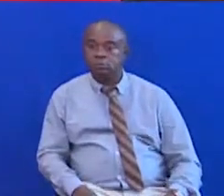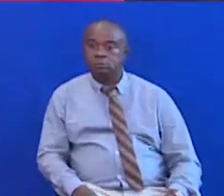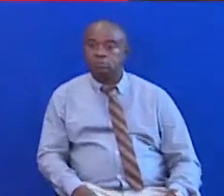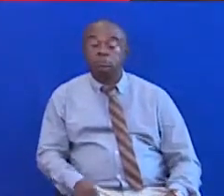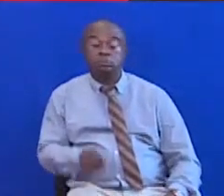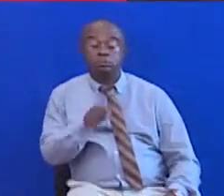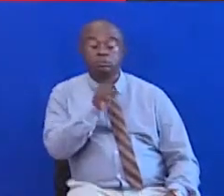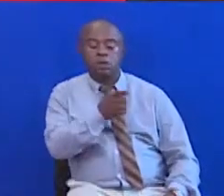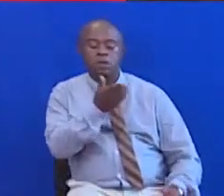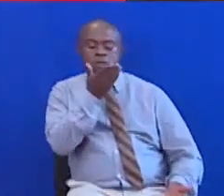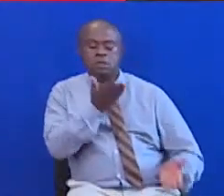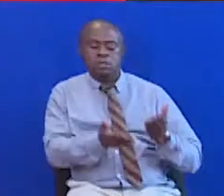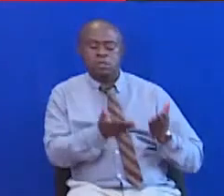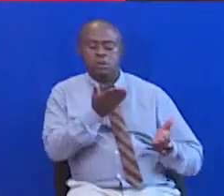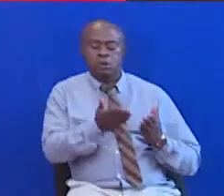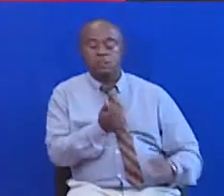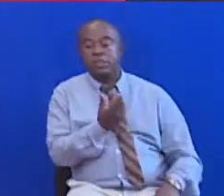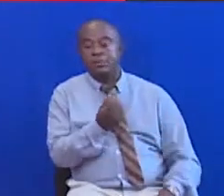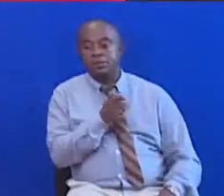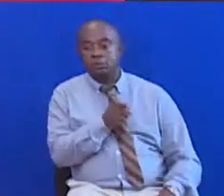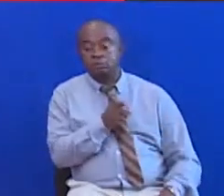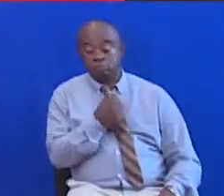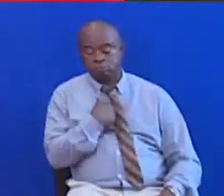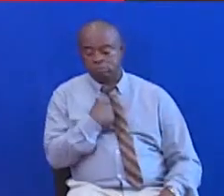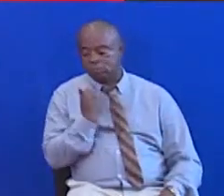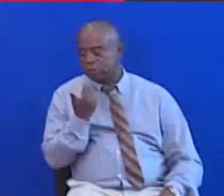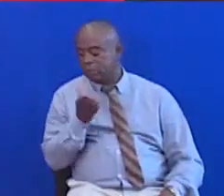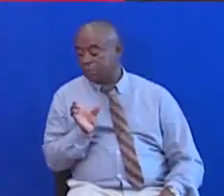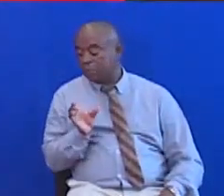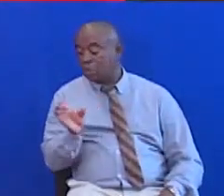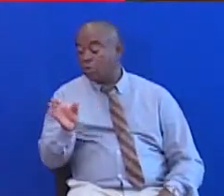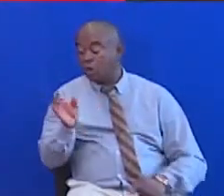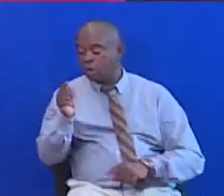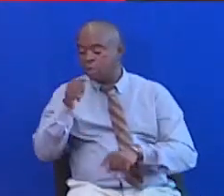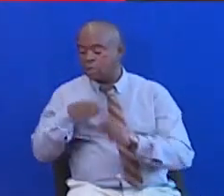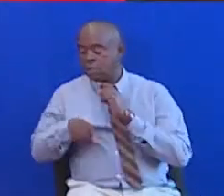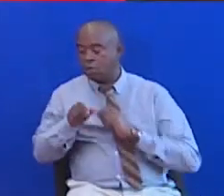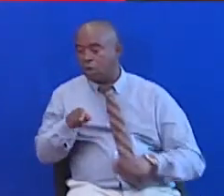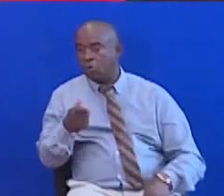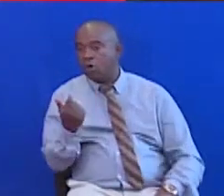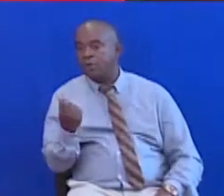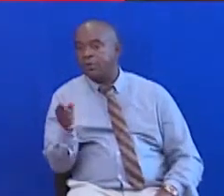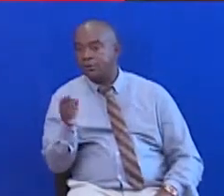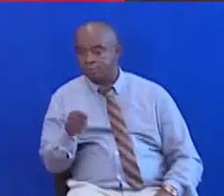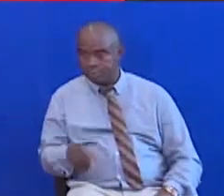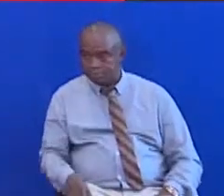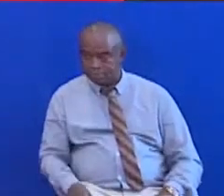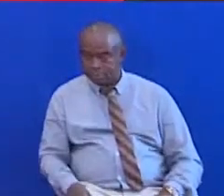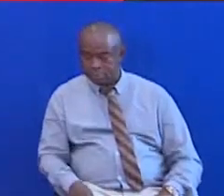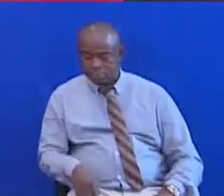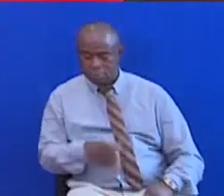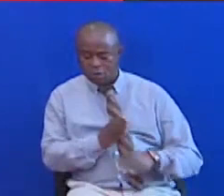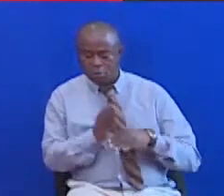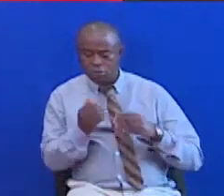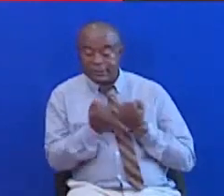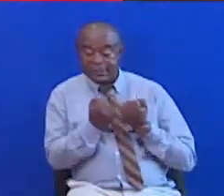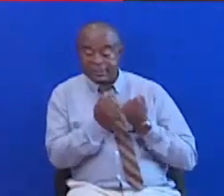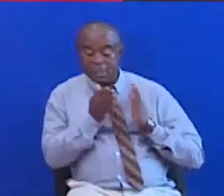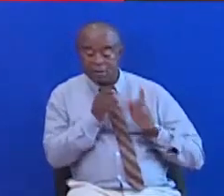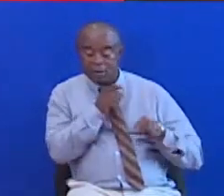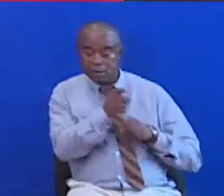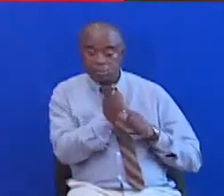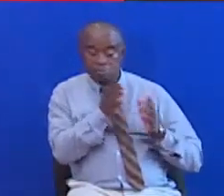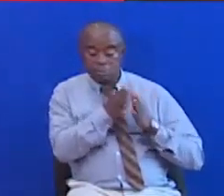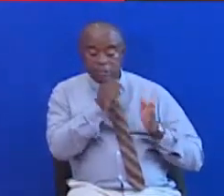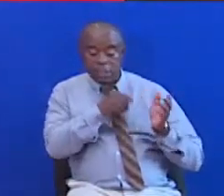Kiwango cha fedha ambacho kimetengwa kwa mwaka huu wa fedha kujenga barabara mlizoziainisha kwa mwaka